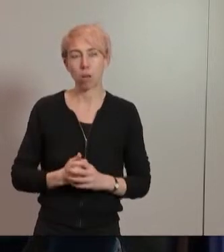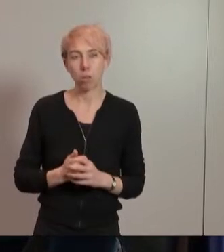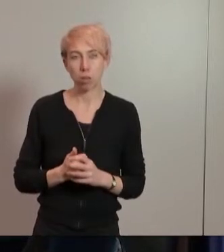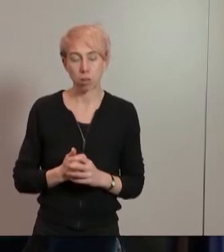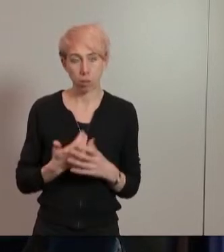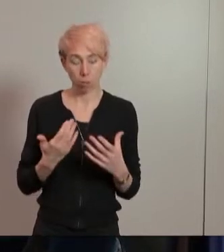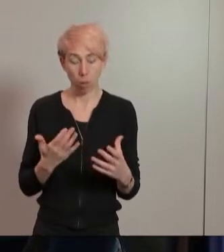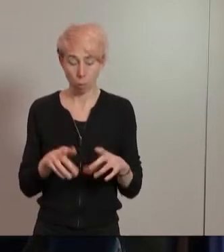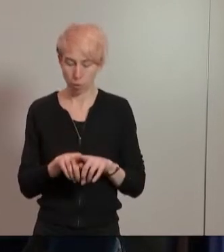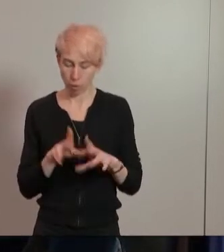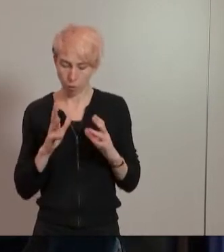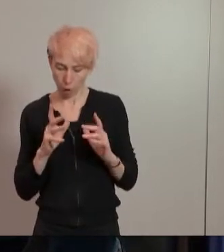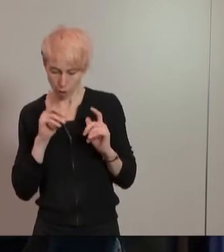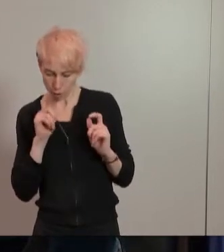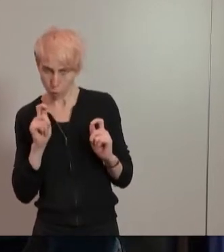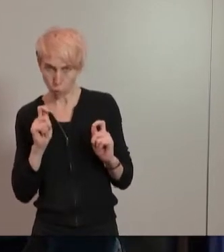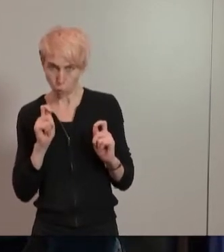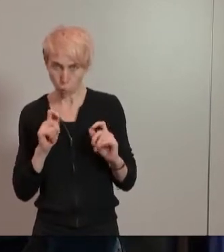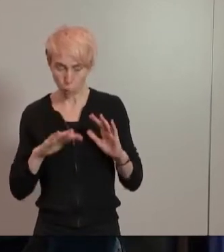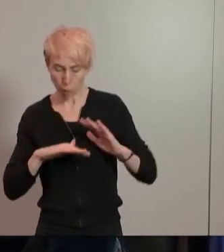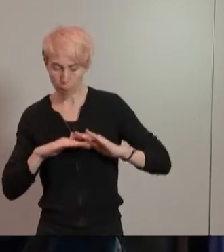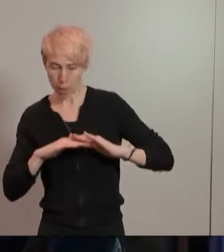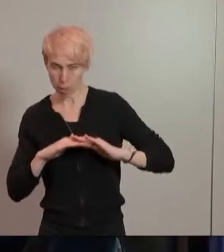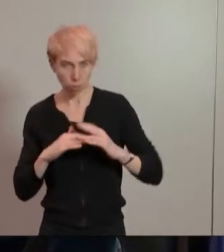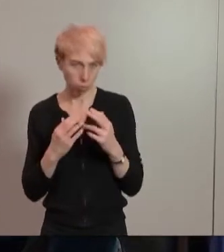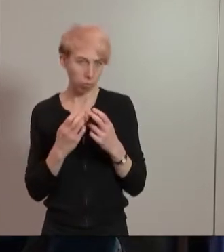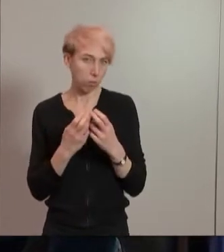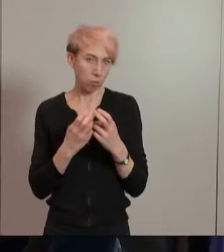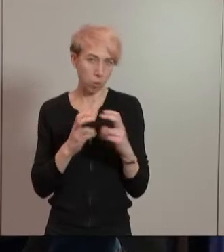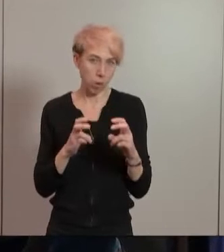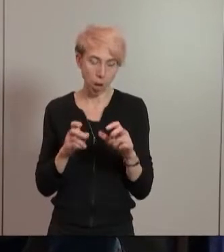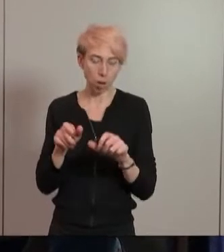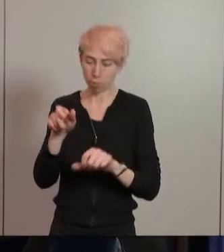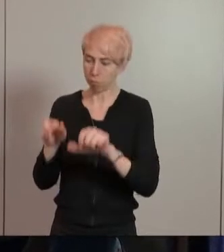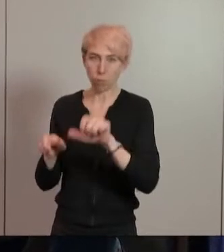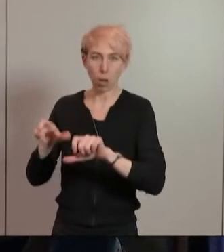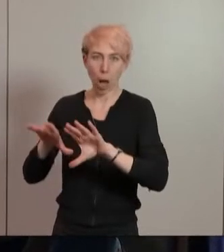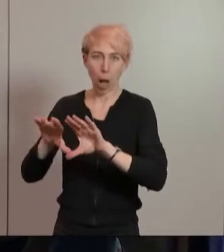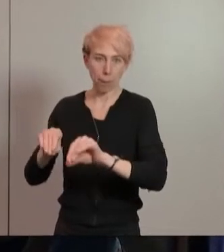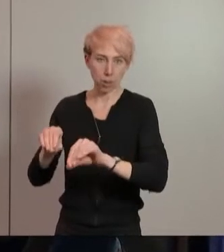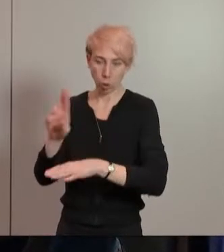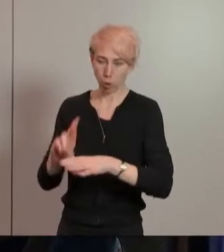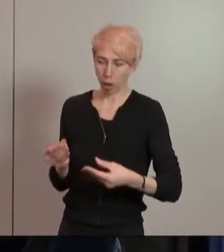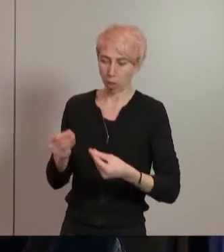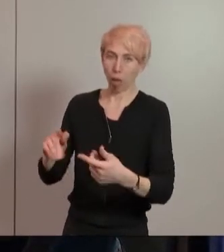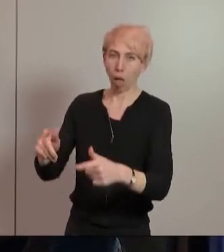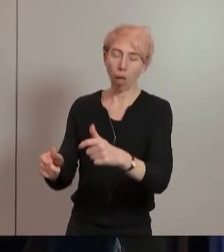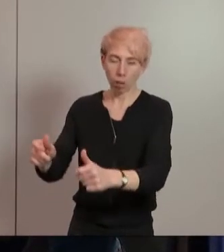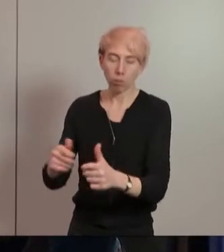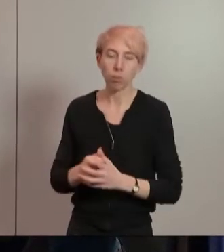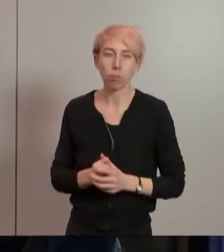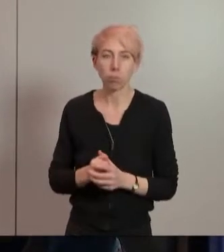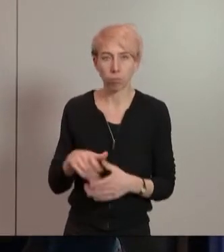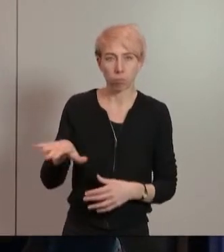gardant la mesure nécessaire permettant de ne pas impacter les ménages les plus fragiles. Mes